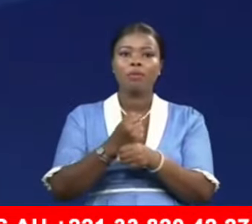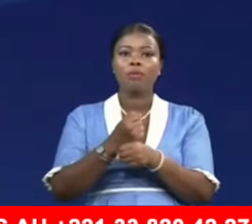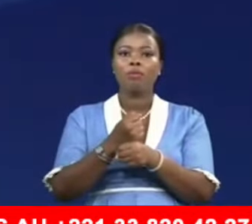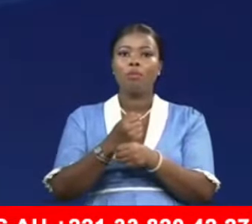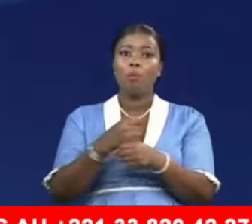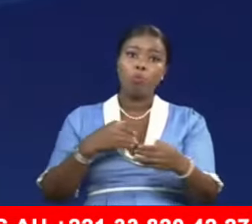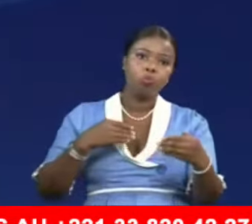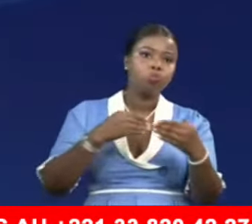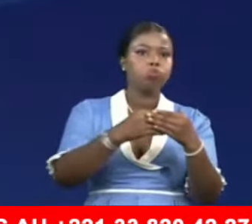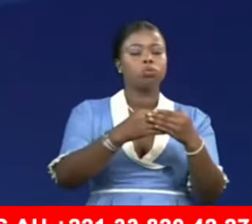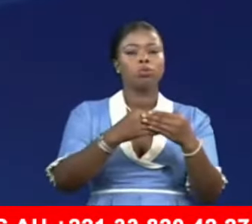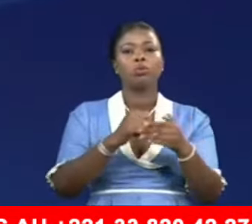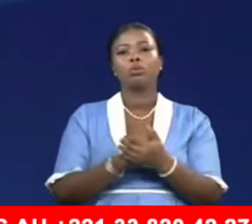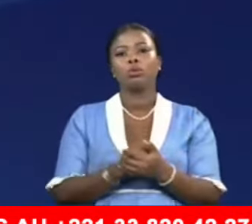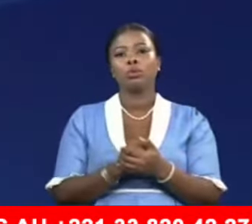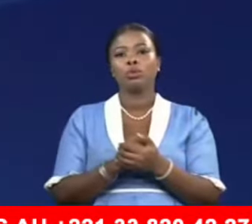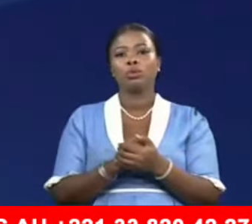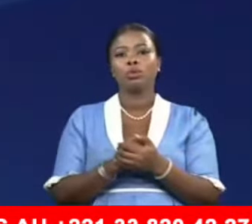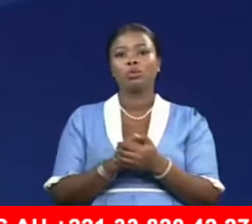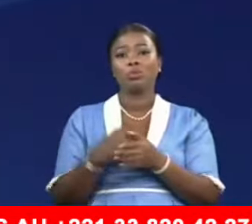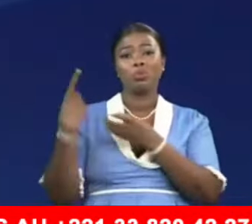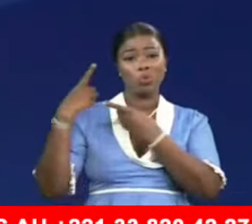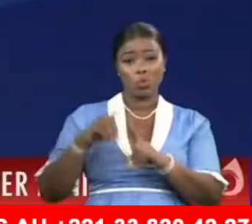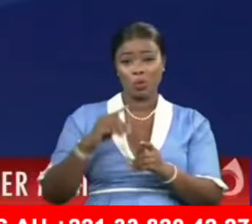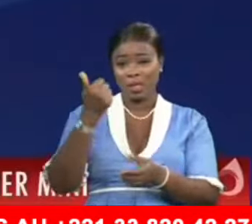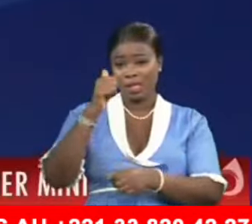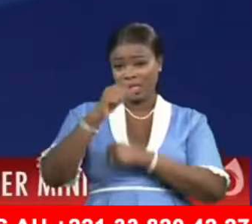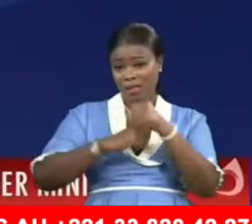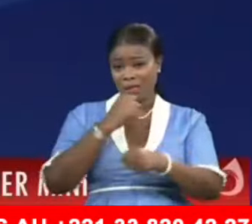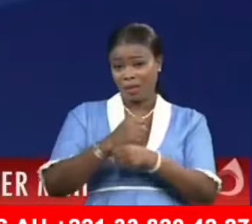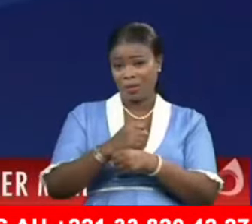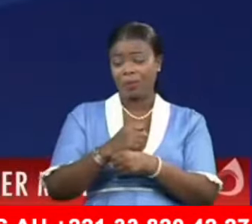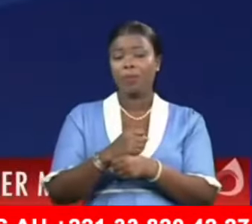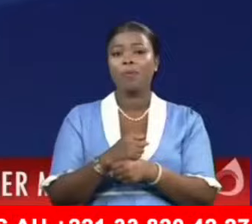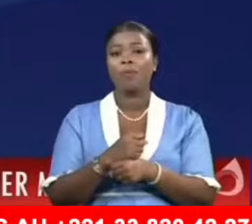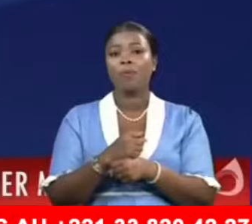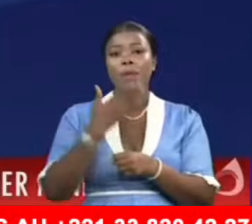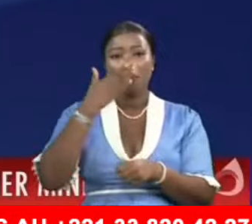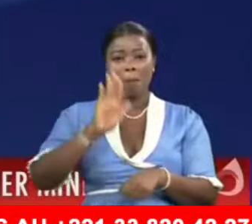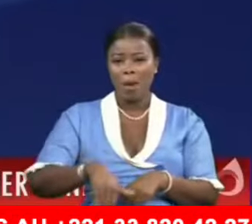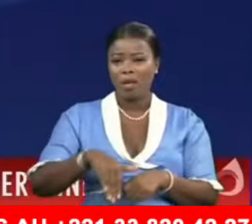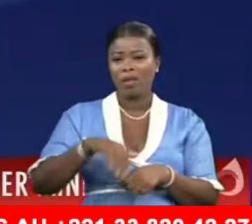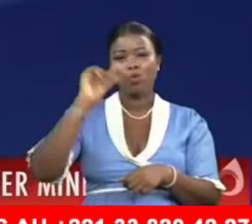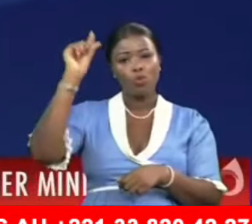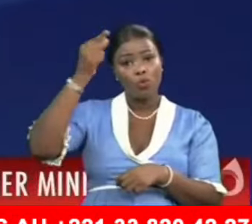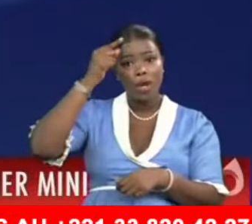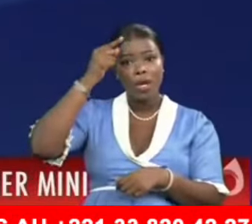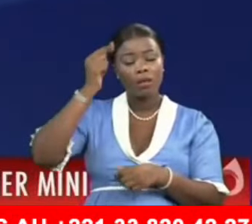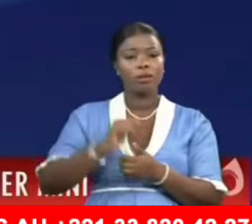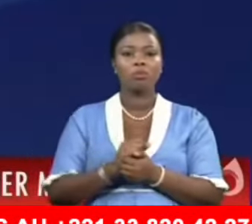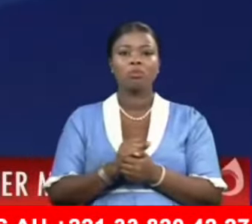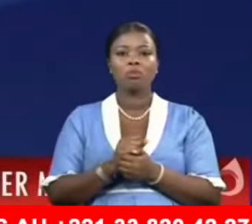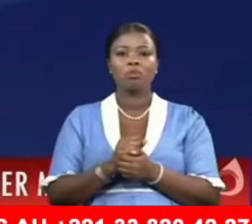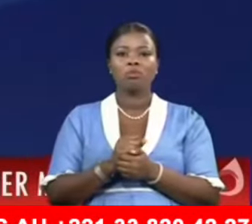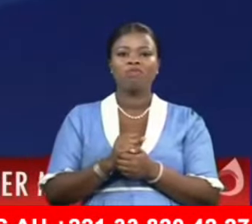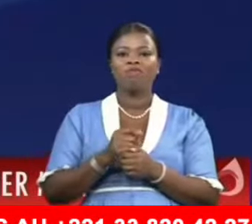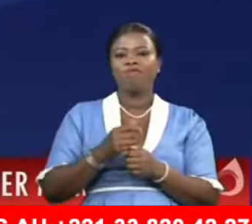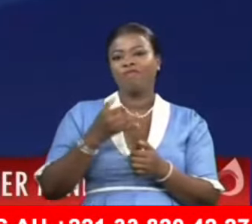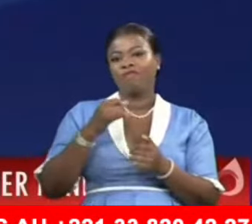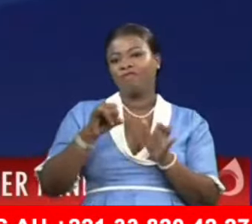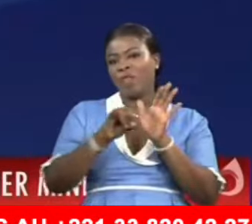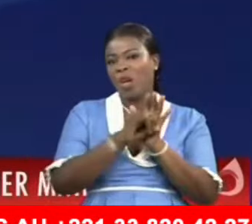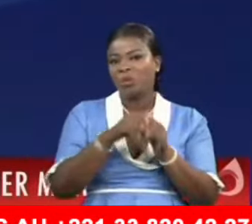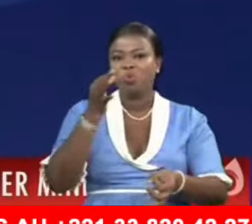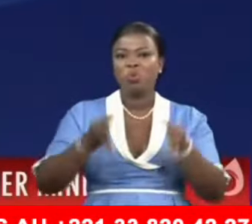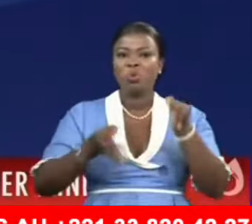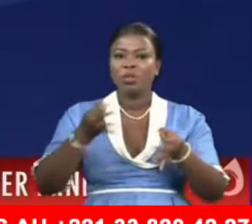source il y a un peu plus de 10 ans dans le refus de la malgouvernance de l'injustice et de l'arbitraire au sein